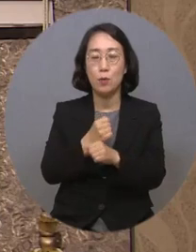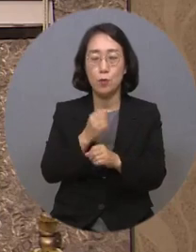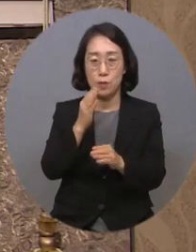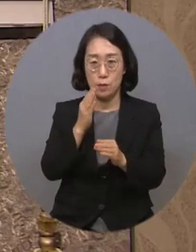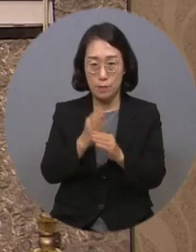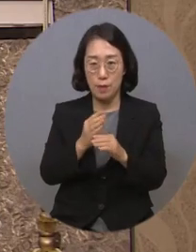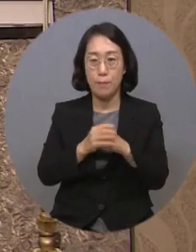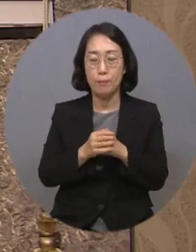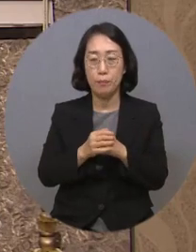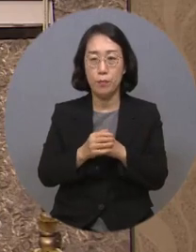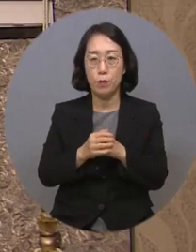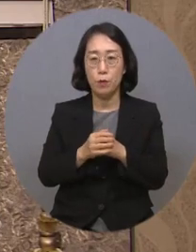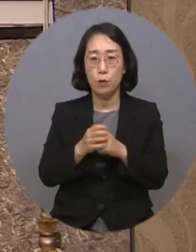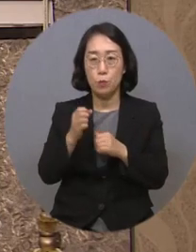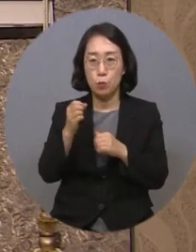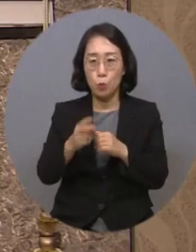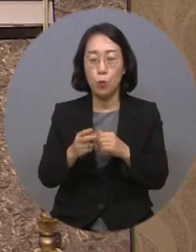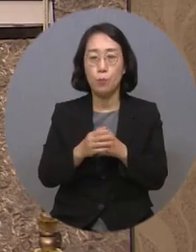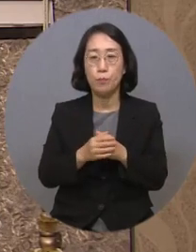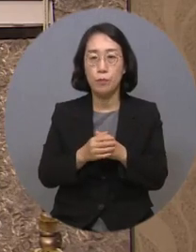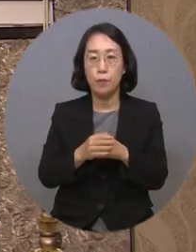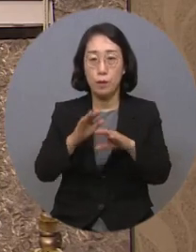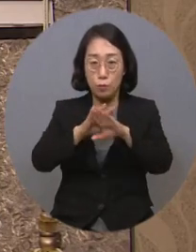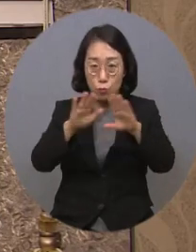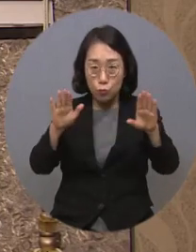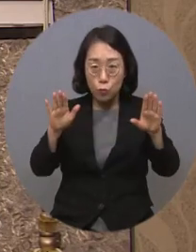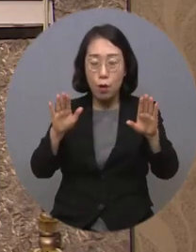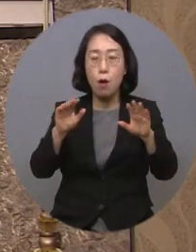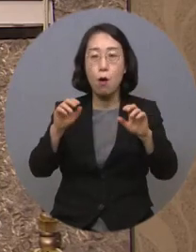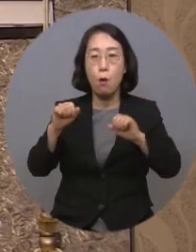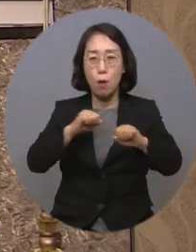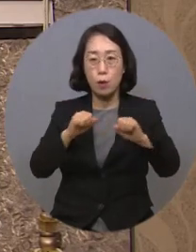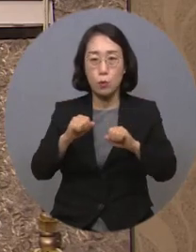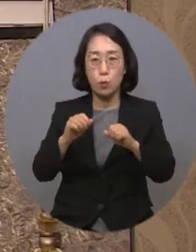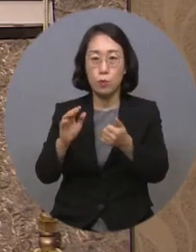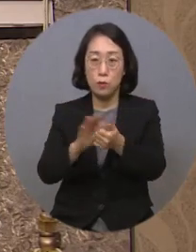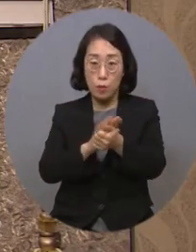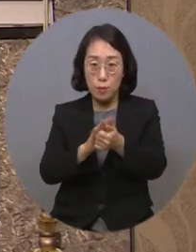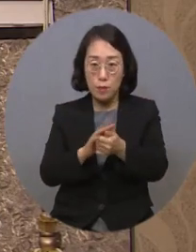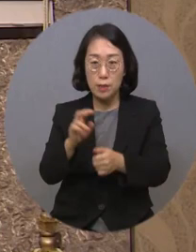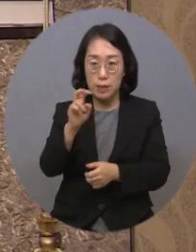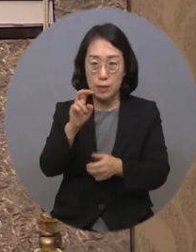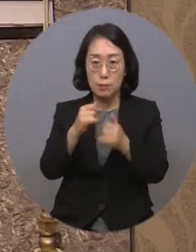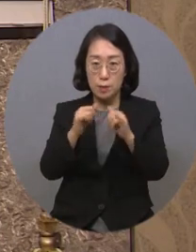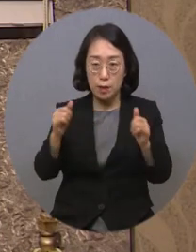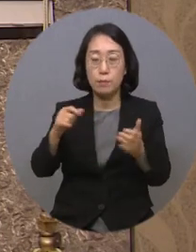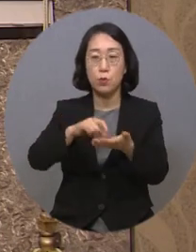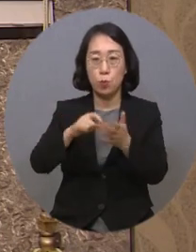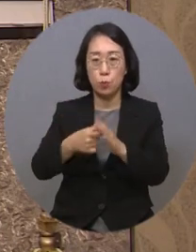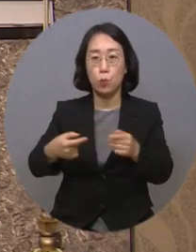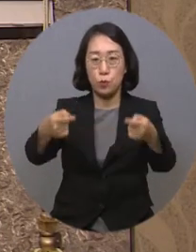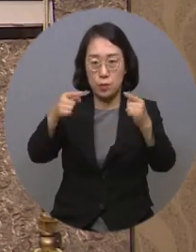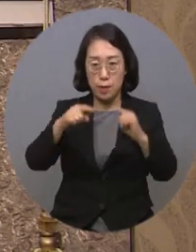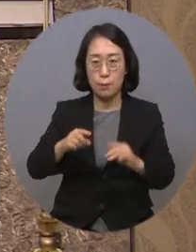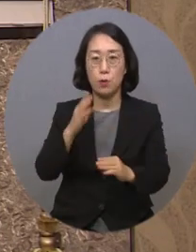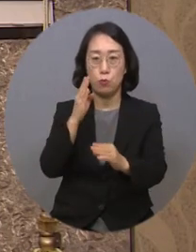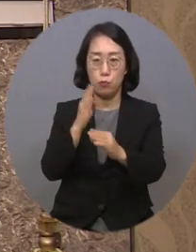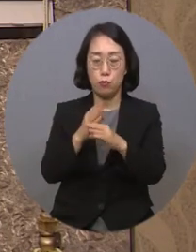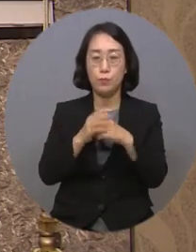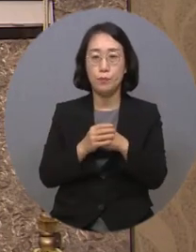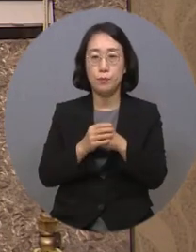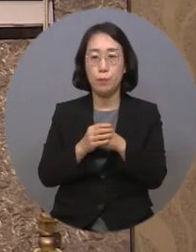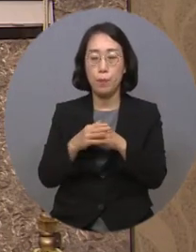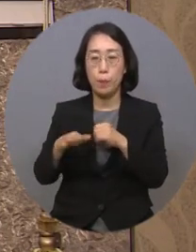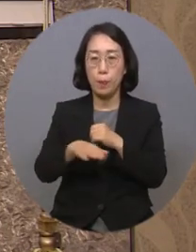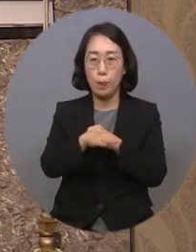사회 서비스로는 그 주간 활동 서비스 네. 한 20여 명 정도가 참여를 하고 있고요. 예. 또 저희가